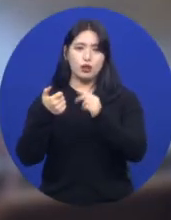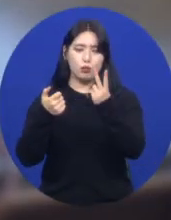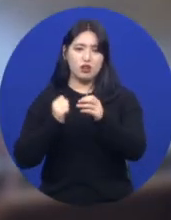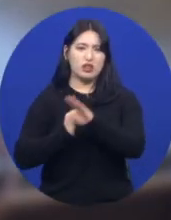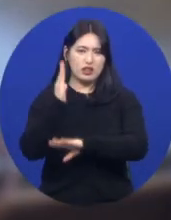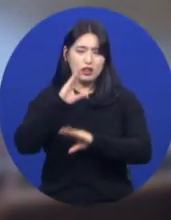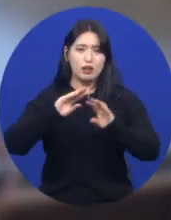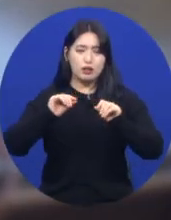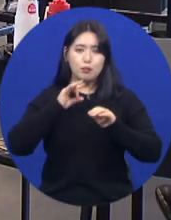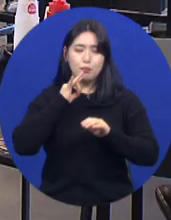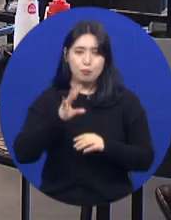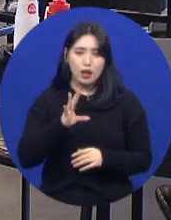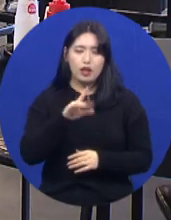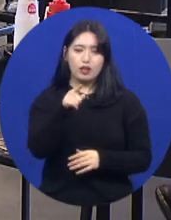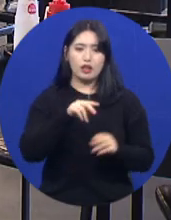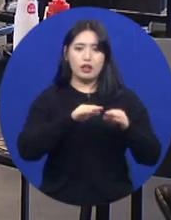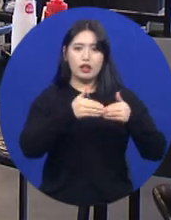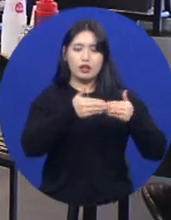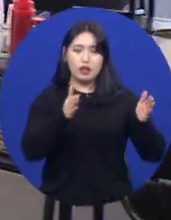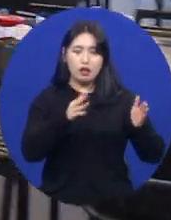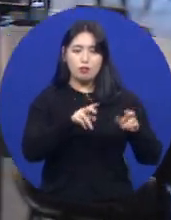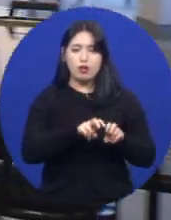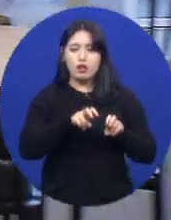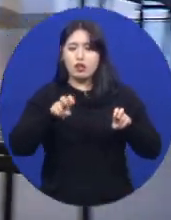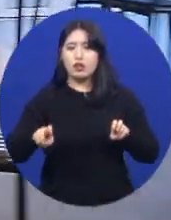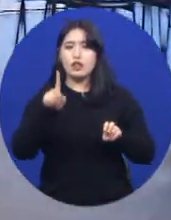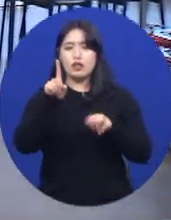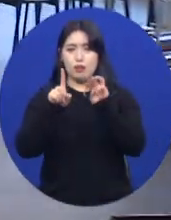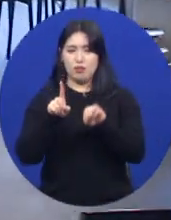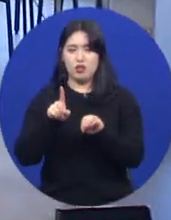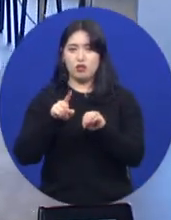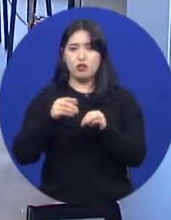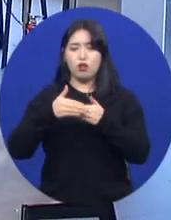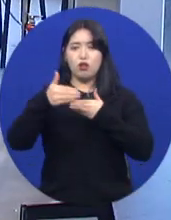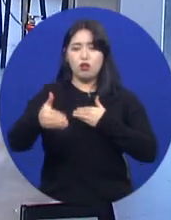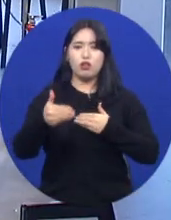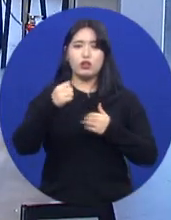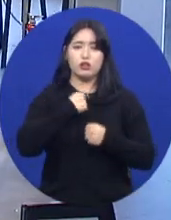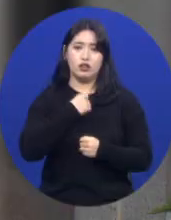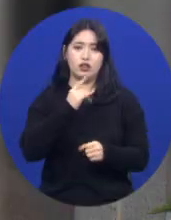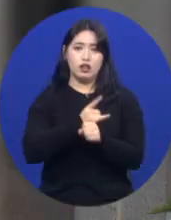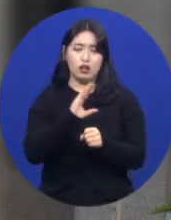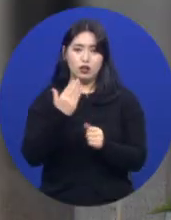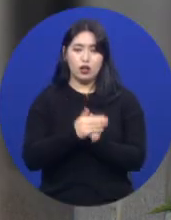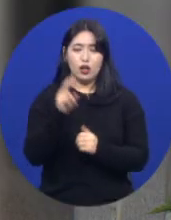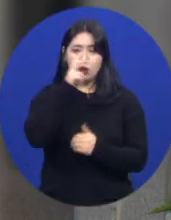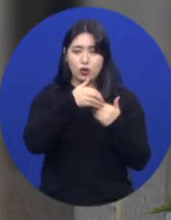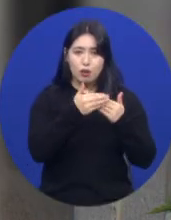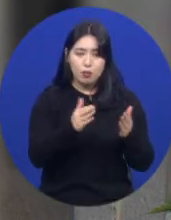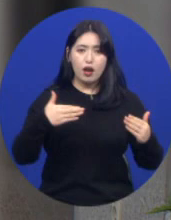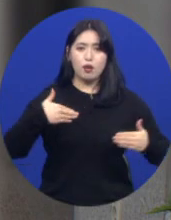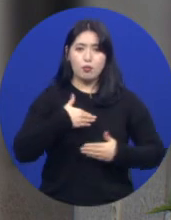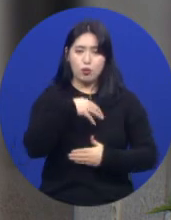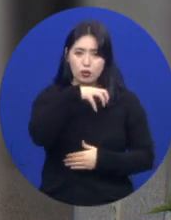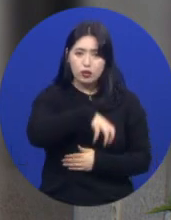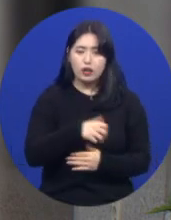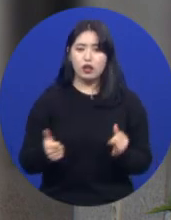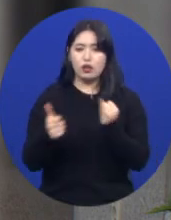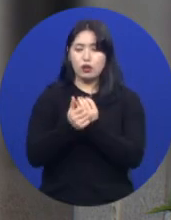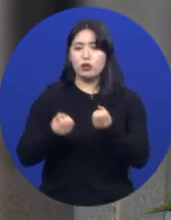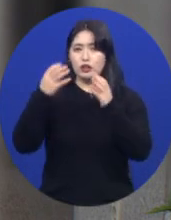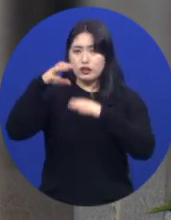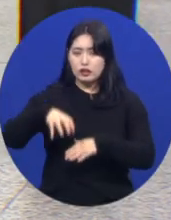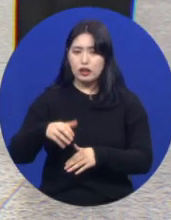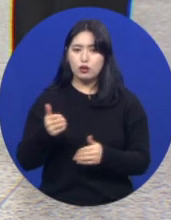면적을 경우에만 테이블 간 1m 거리 두기를 지키도록 했습니다 노래방과 목욕탕 결혼식장 과